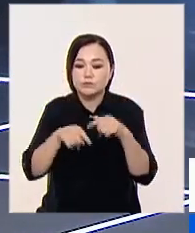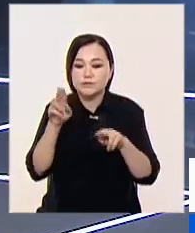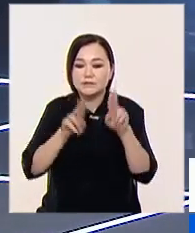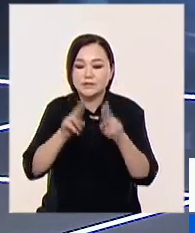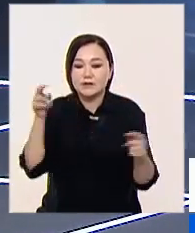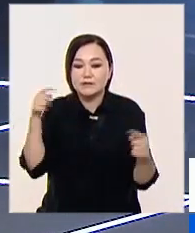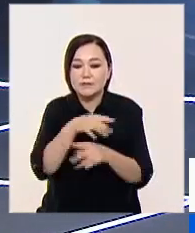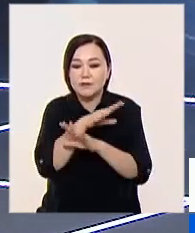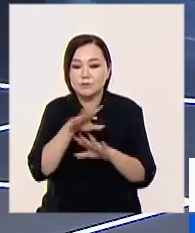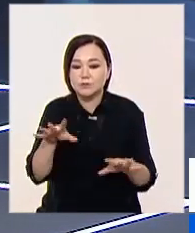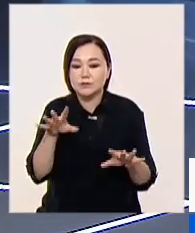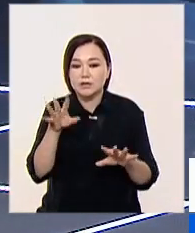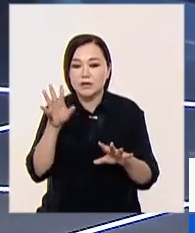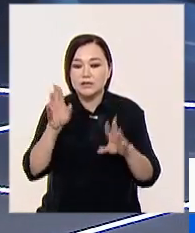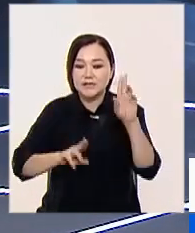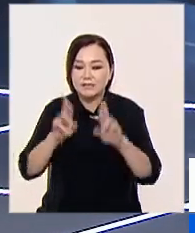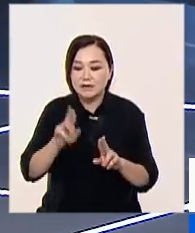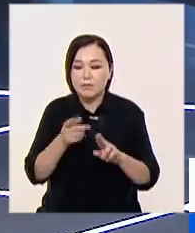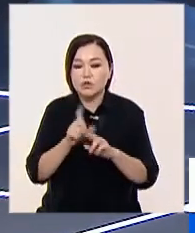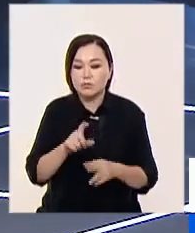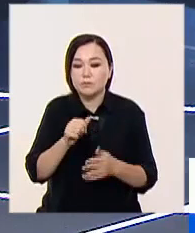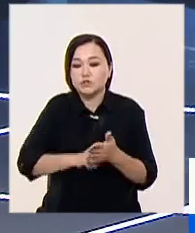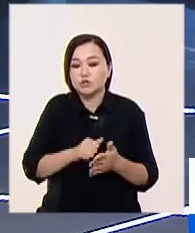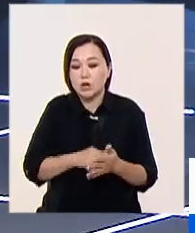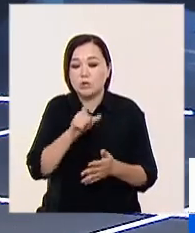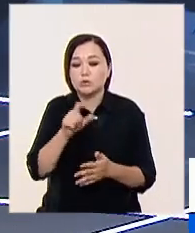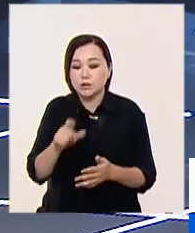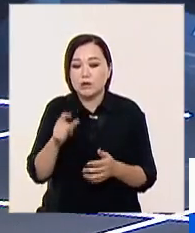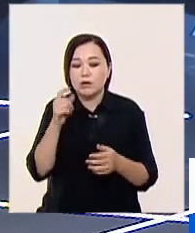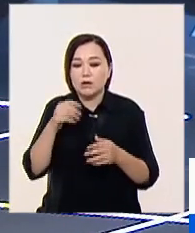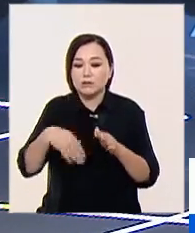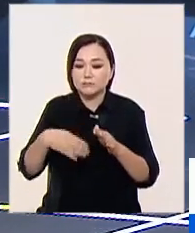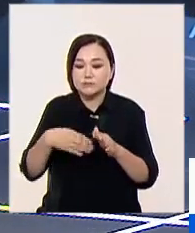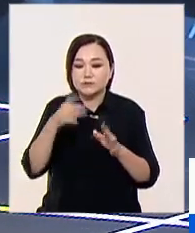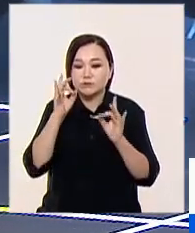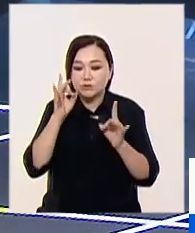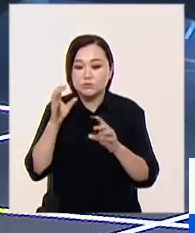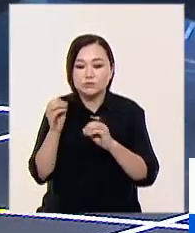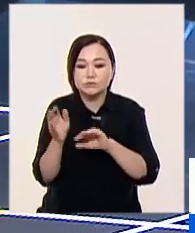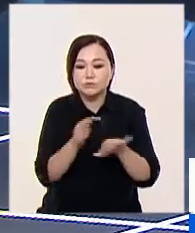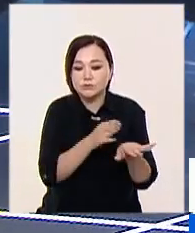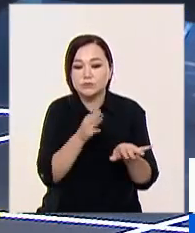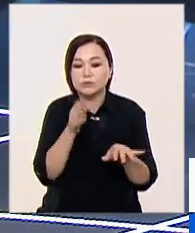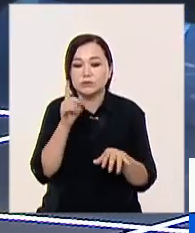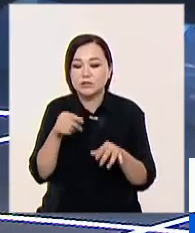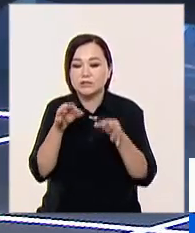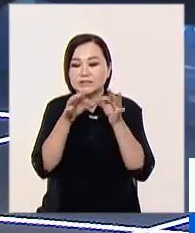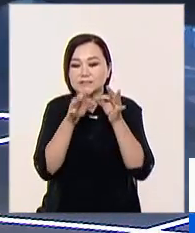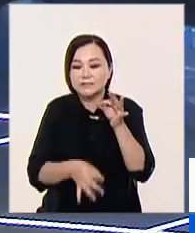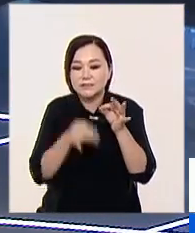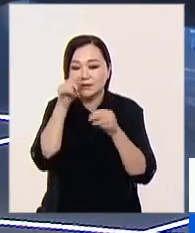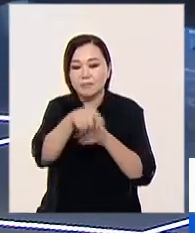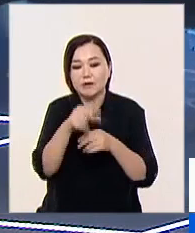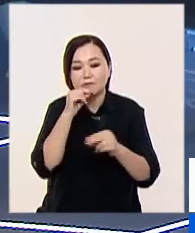мүлдем сай емес. Міне соның кесірінен тұрғындардан көршілердің ыдыс аяғының сылдырын былай қойғанның өзінде жұқа қабырғадан арғы